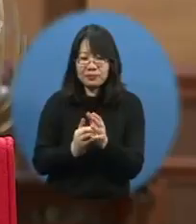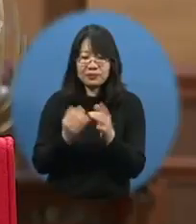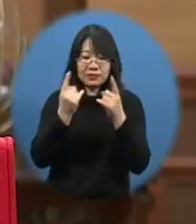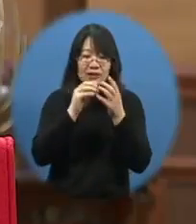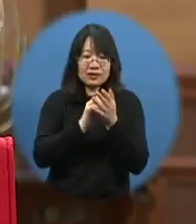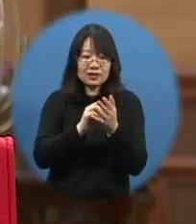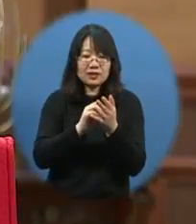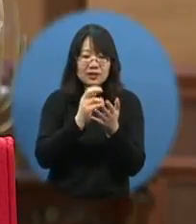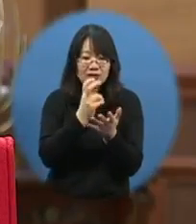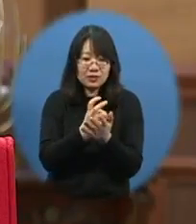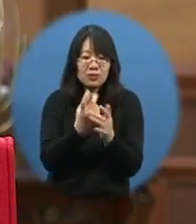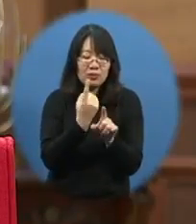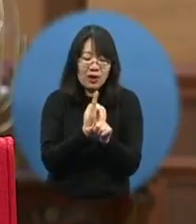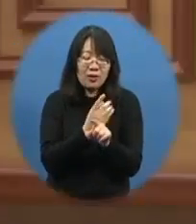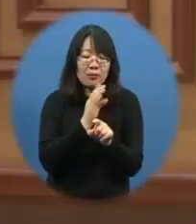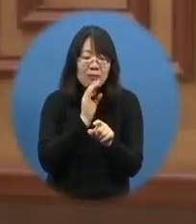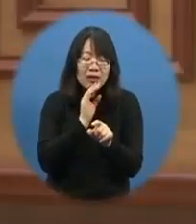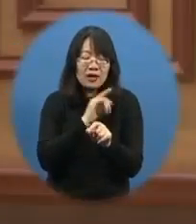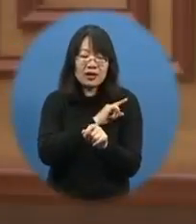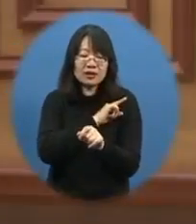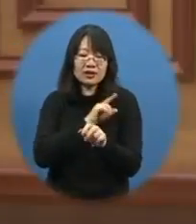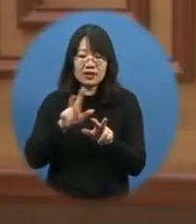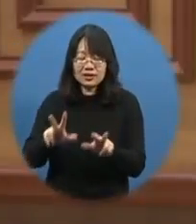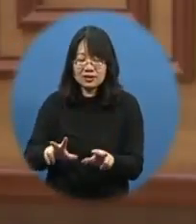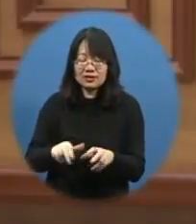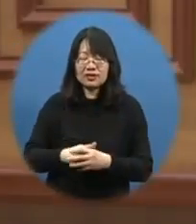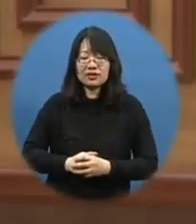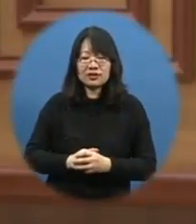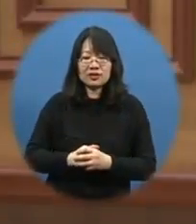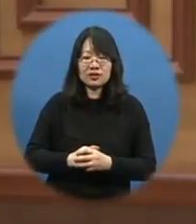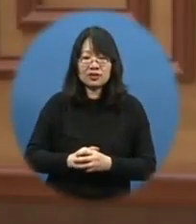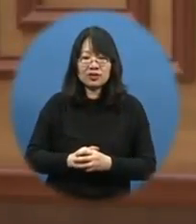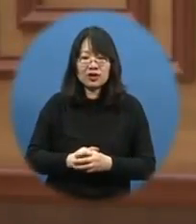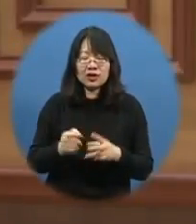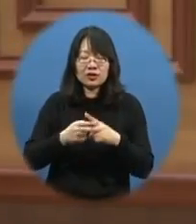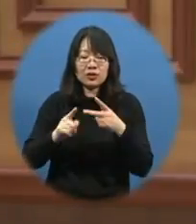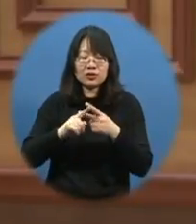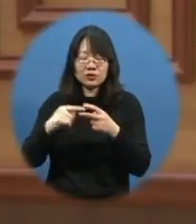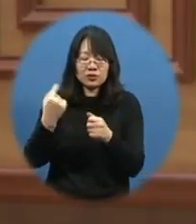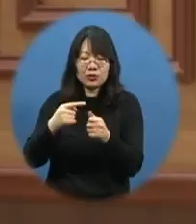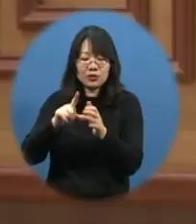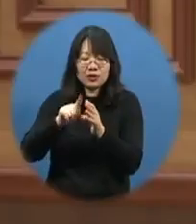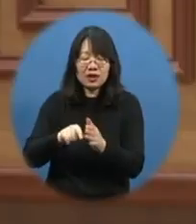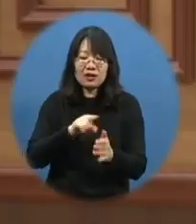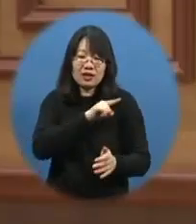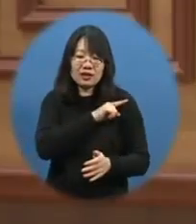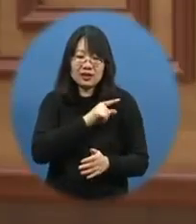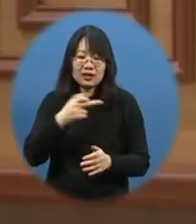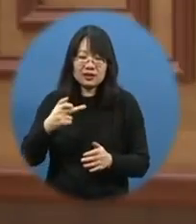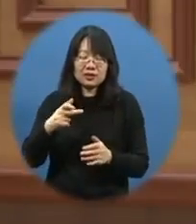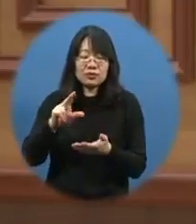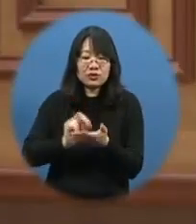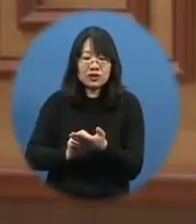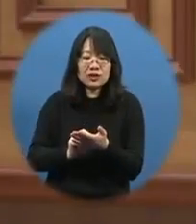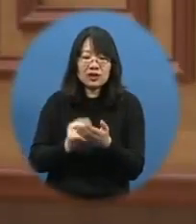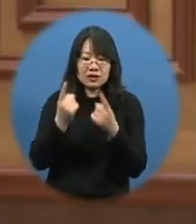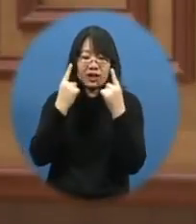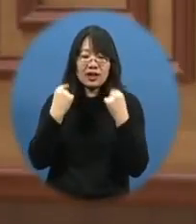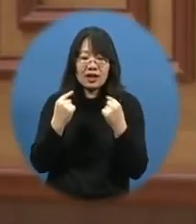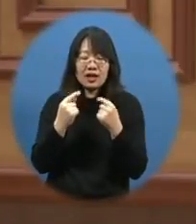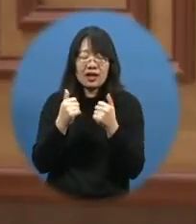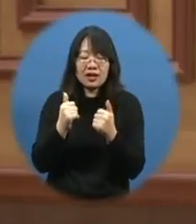제도도 바뀌어야 되겠네요. 대학 당연히 바뀌어야 돼요. 가장 지금 현재 우리 우리나라 초중등 교육에서 가장 큰 장애는 대학